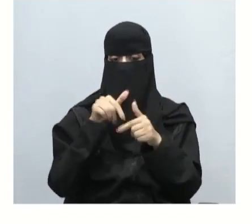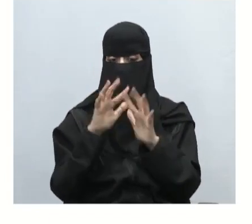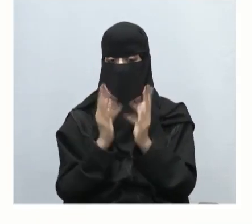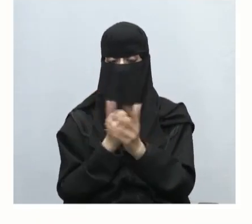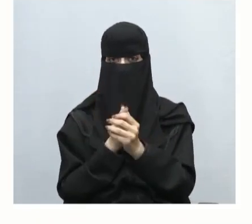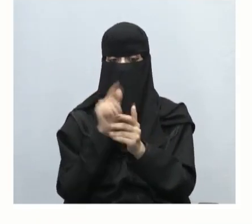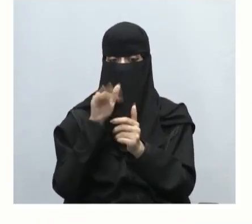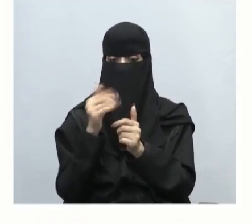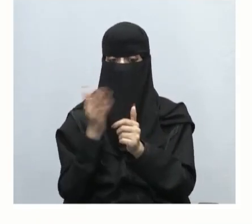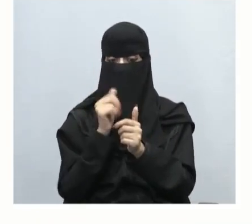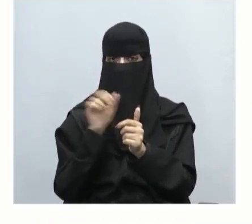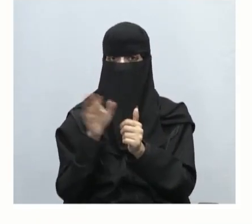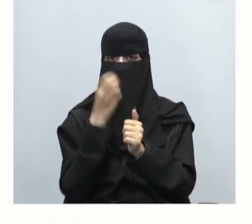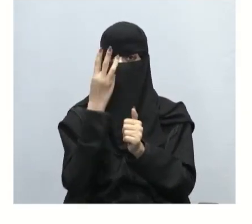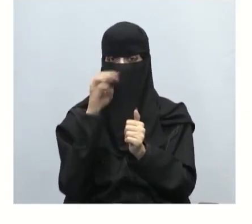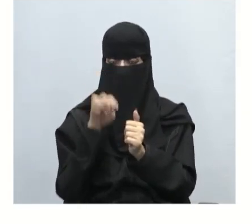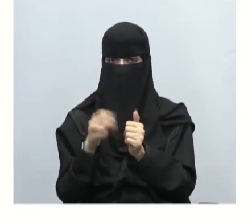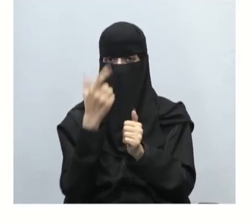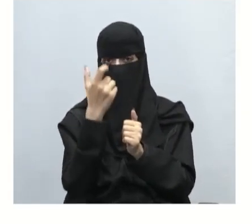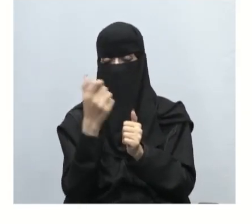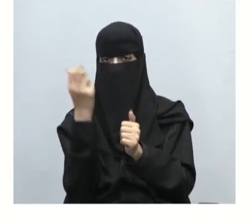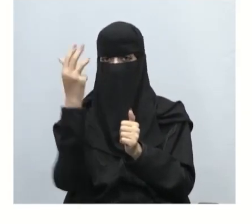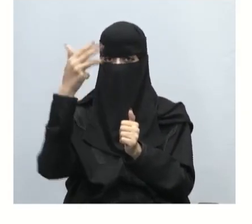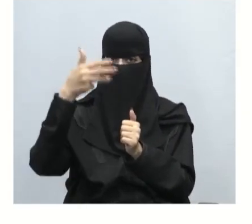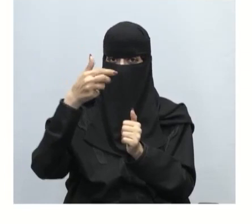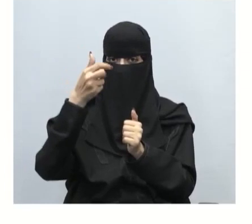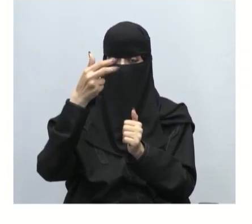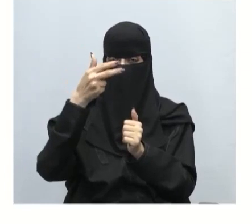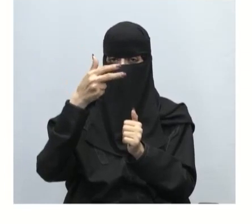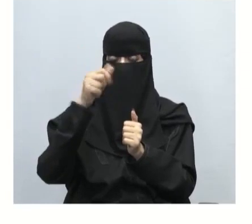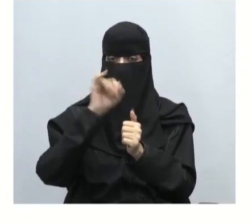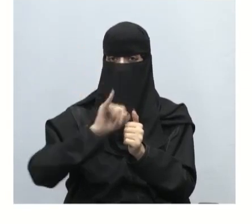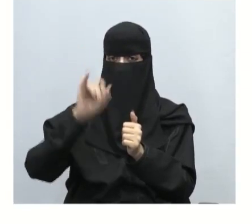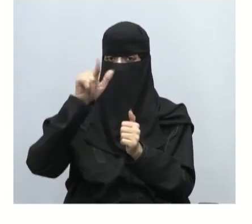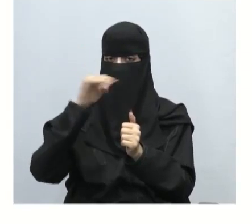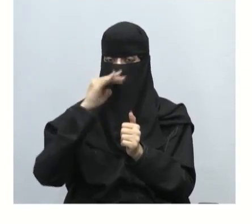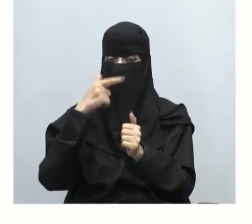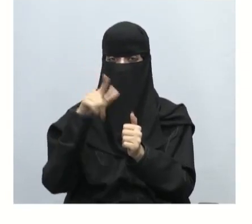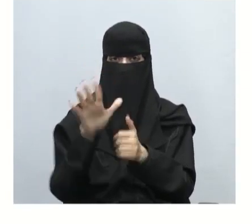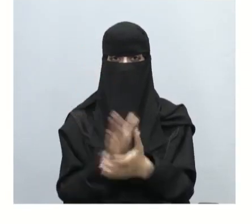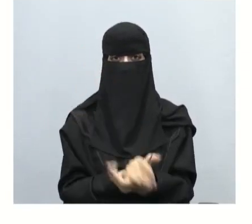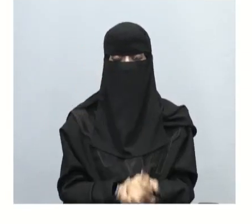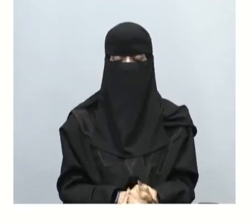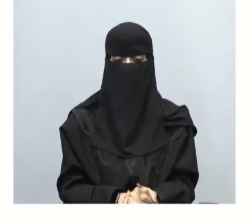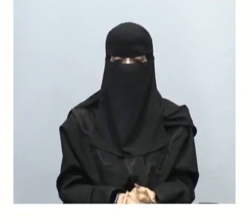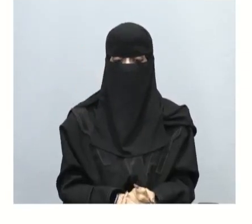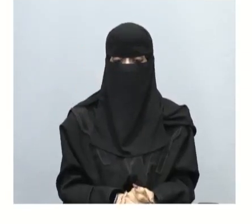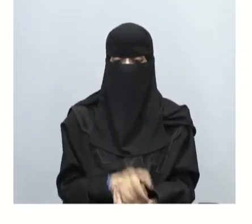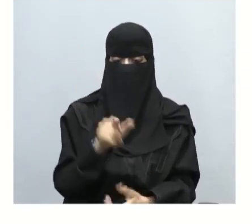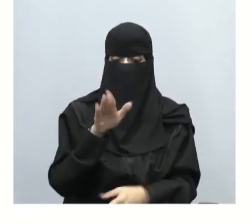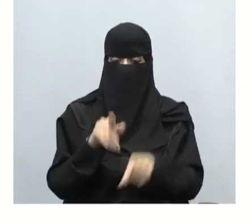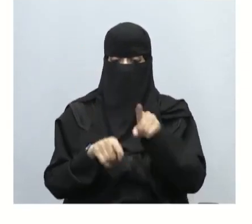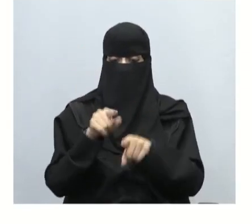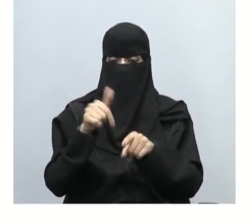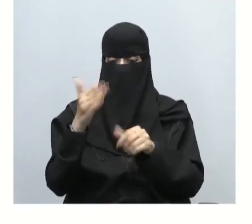نعم من حصل منكم على 3780 مترا فاجابته صحيحه اذا الفرق بين